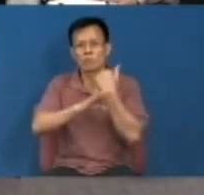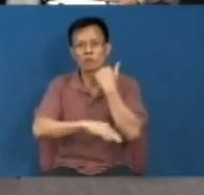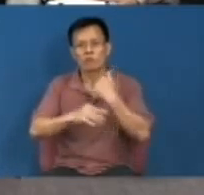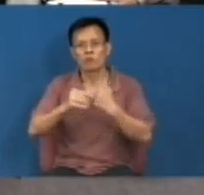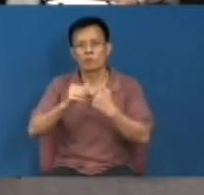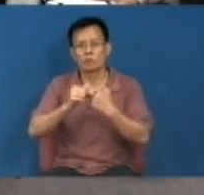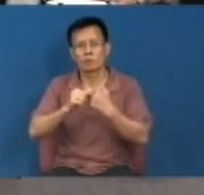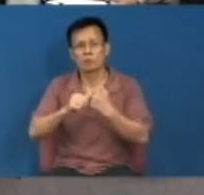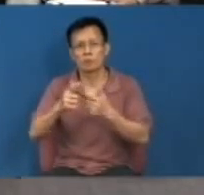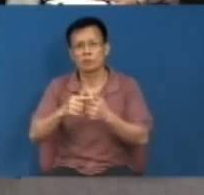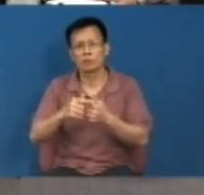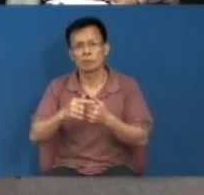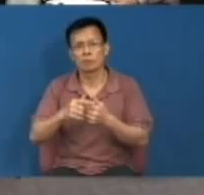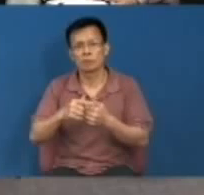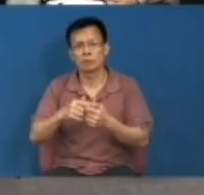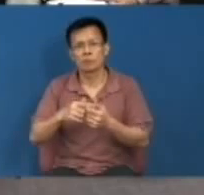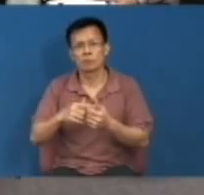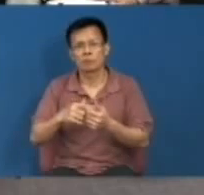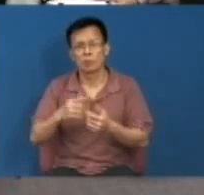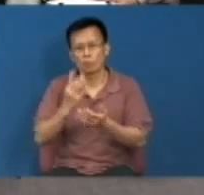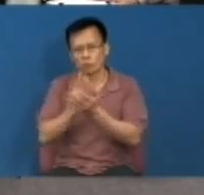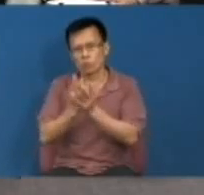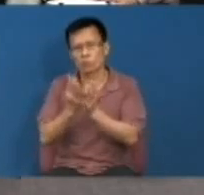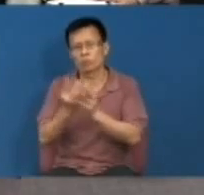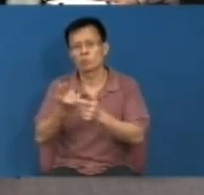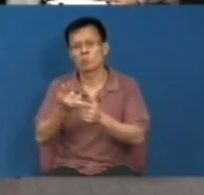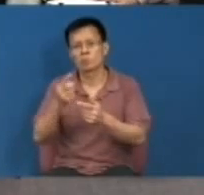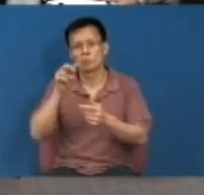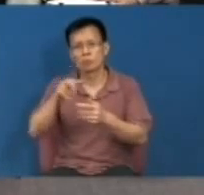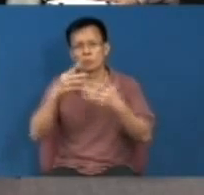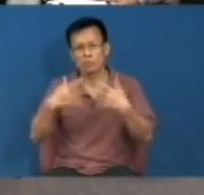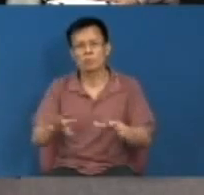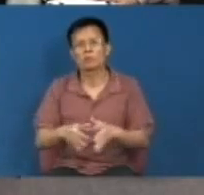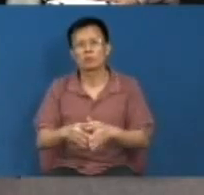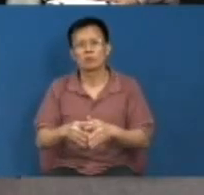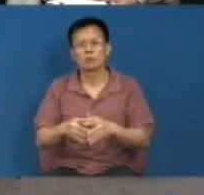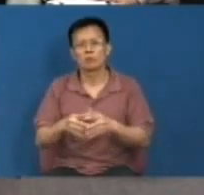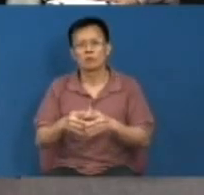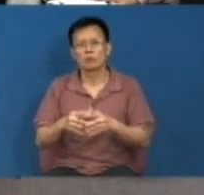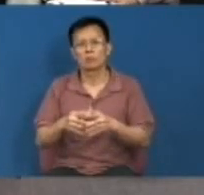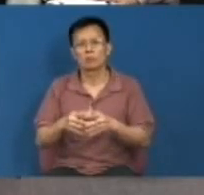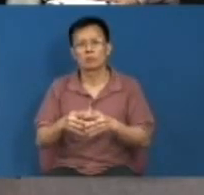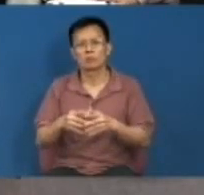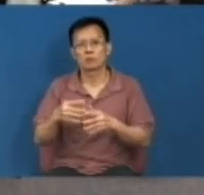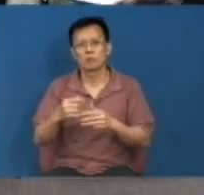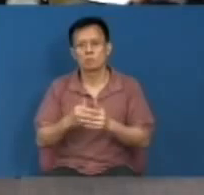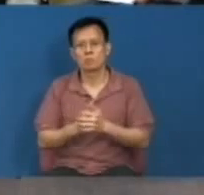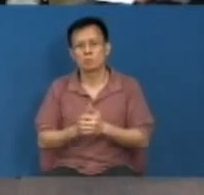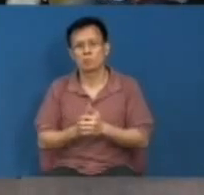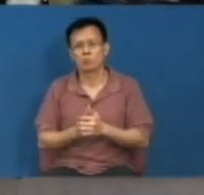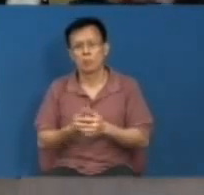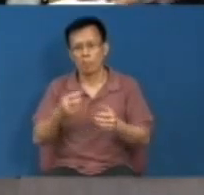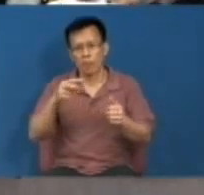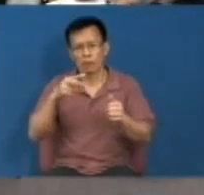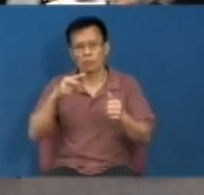我哋去遊行啊，乜都冇用， 乜都做曬，但係都係最終都係咁樣。 即係上梁山。 最